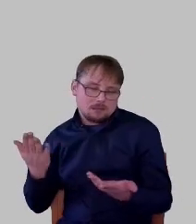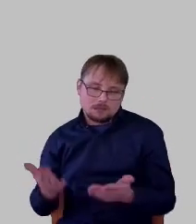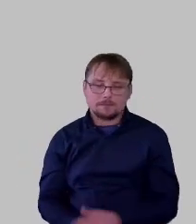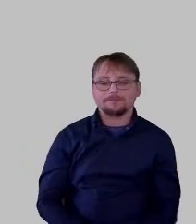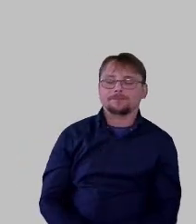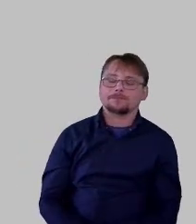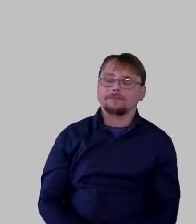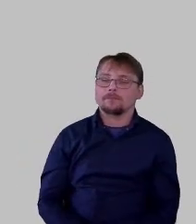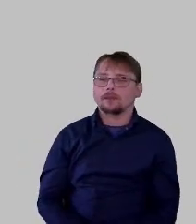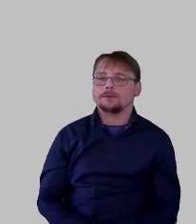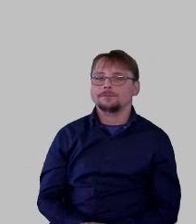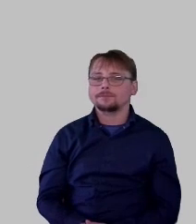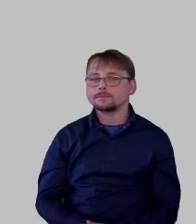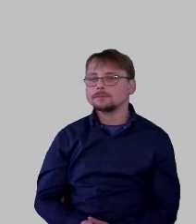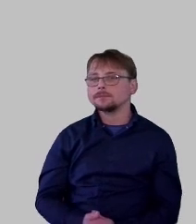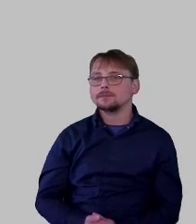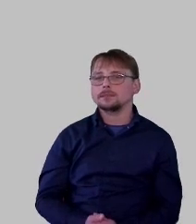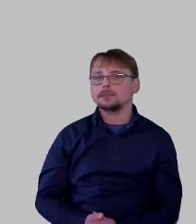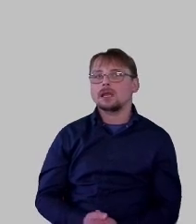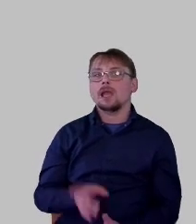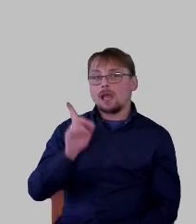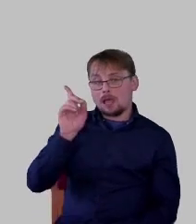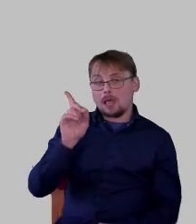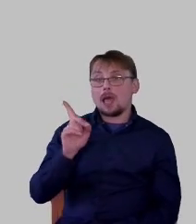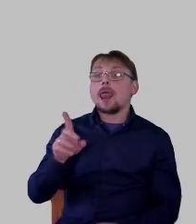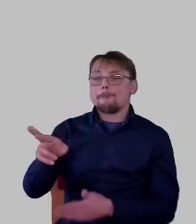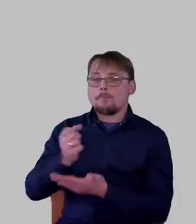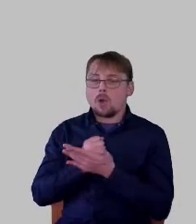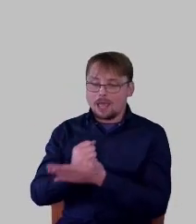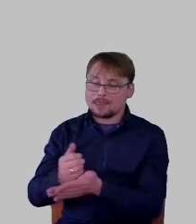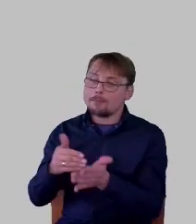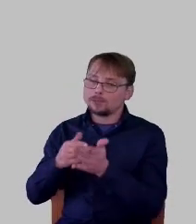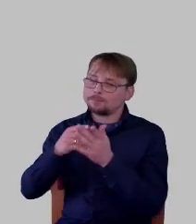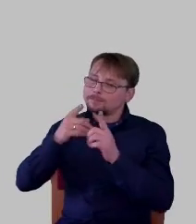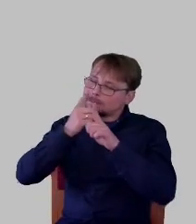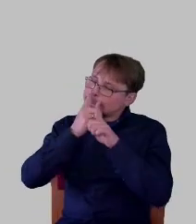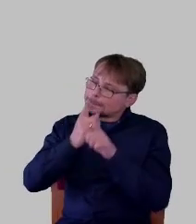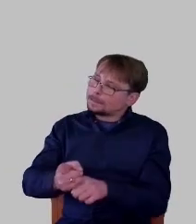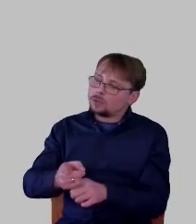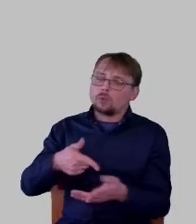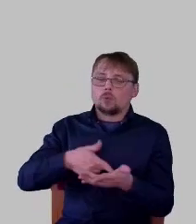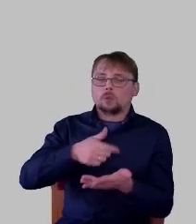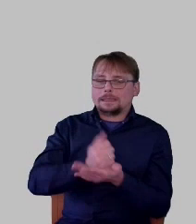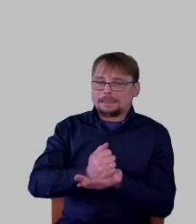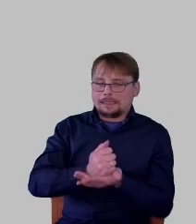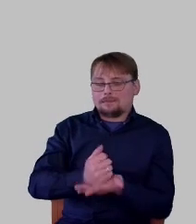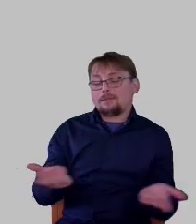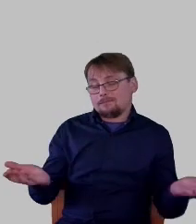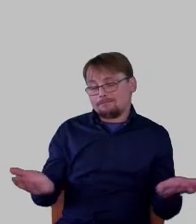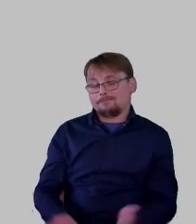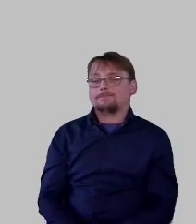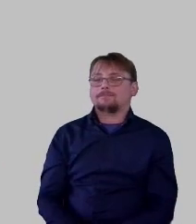poradnia psychologiczno-pedagogiczna musi być założona zgodnie z przepisami ustawy o systemie oświaty albo ustawy prawo